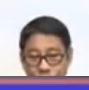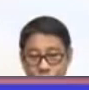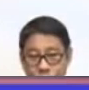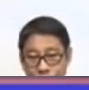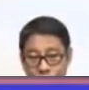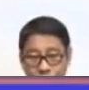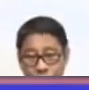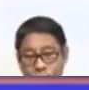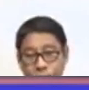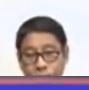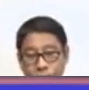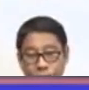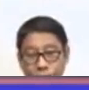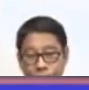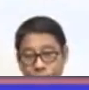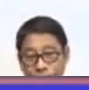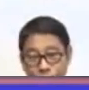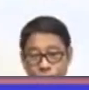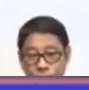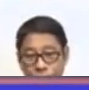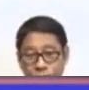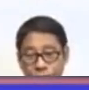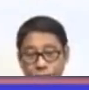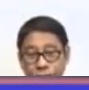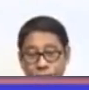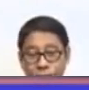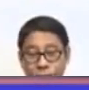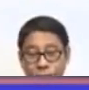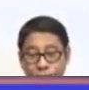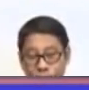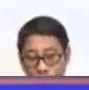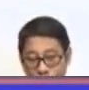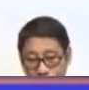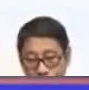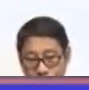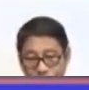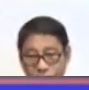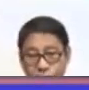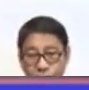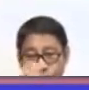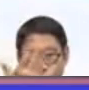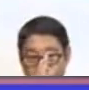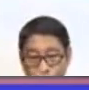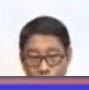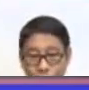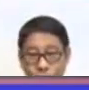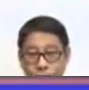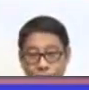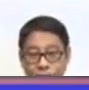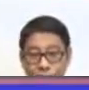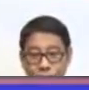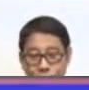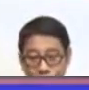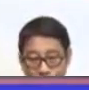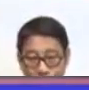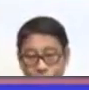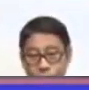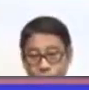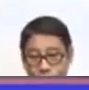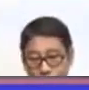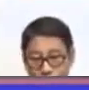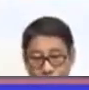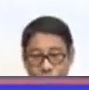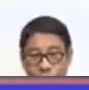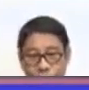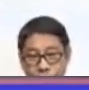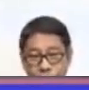ฒนธรรมมียุทธศาสตร์ยังไงกับเรื่องนี้คะ ถ้าสำหรับยุทธศาสตร์ของเรานะคะจริงๆแล้วเราส่งเสริมแล้วก็รณ